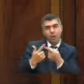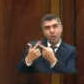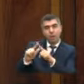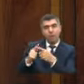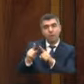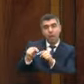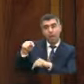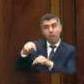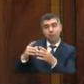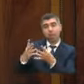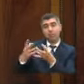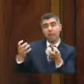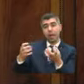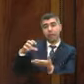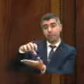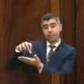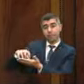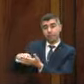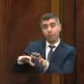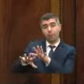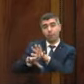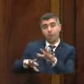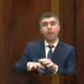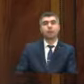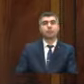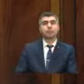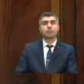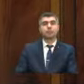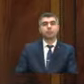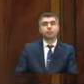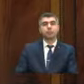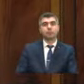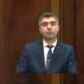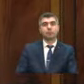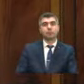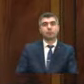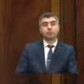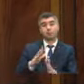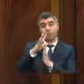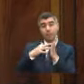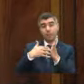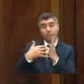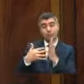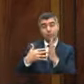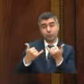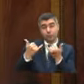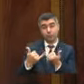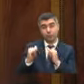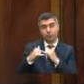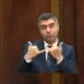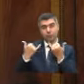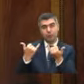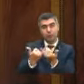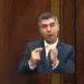شرائح معتبرة من المجتمع. السيد رئيس الحكومة، تأتي برمجة هذه الجلسة وهذا